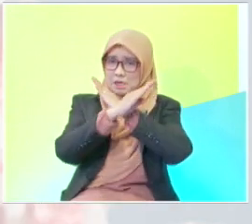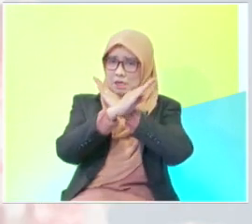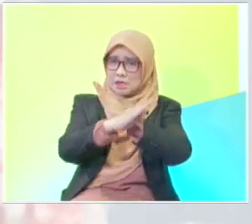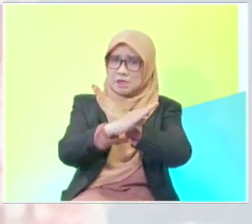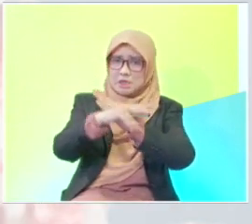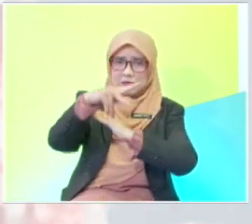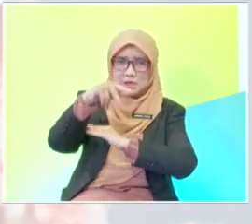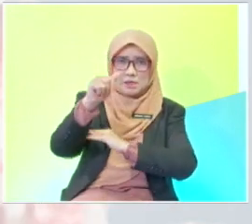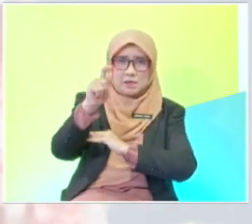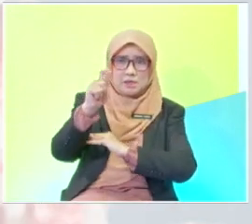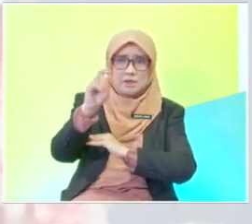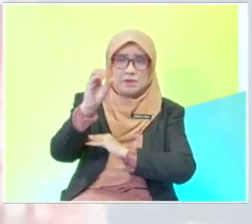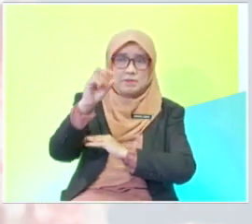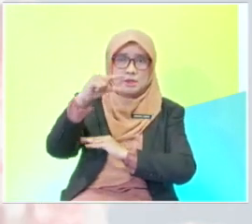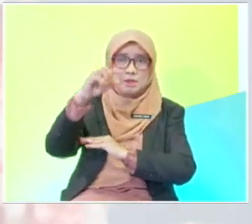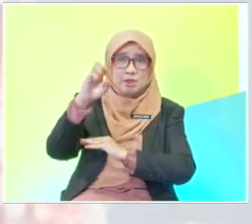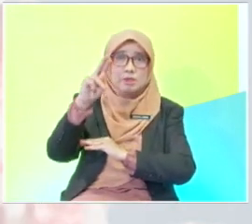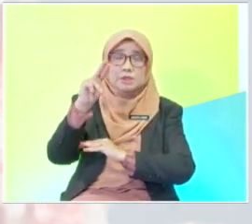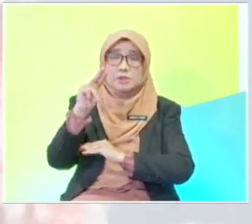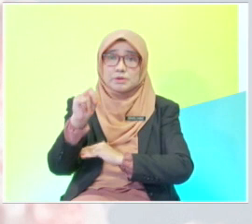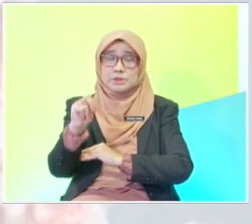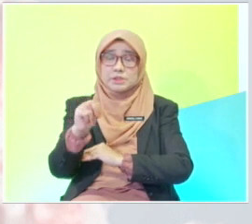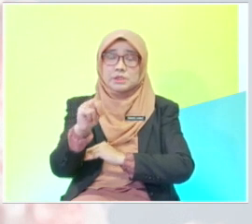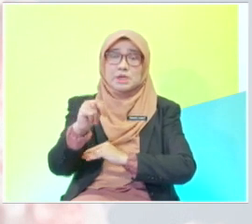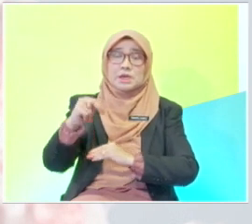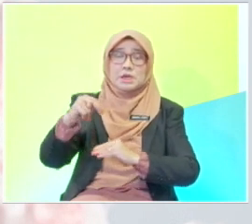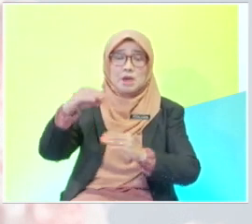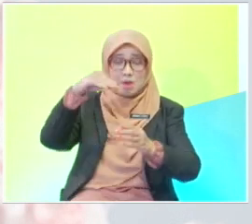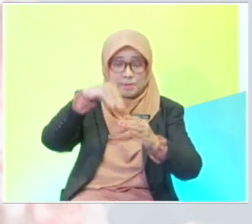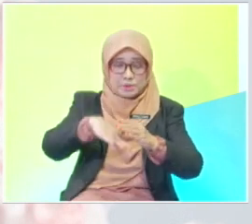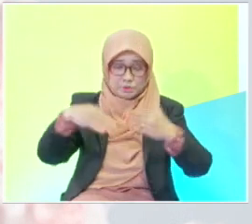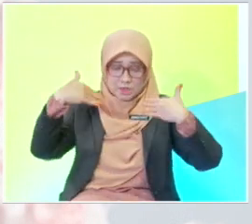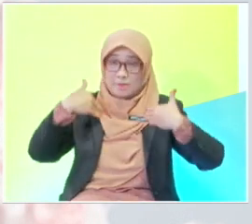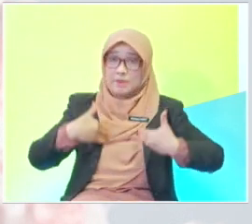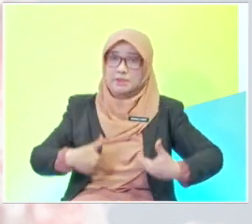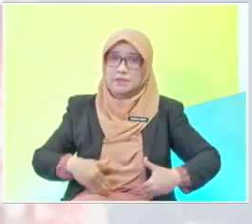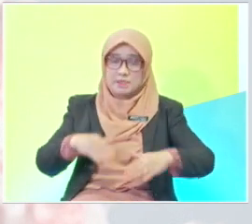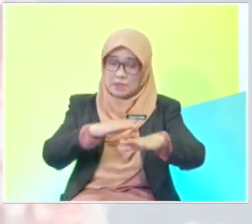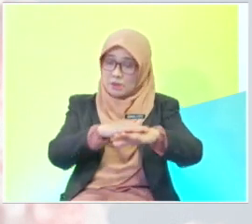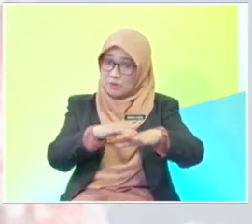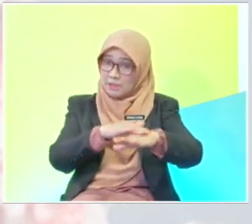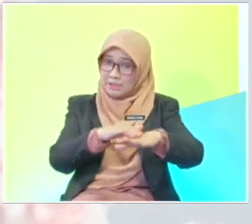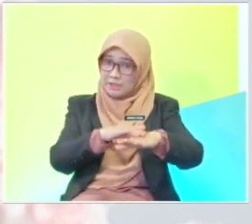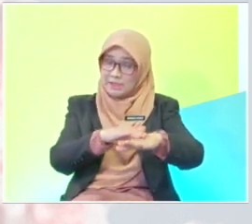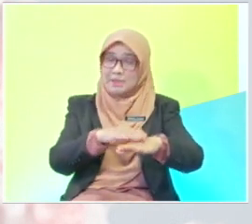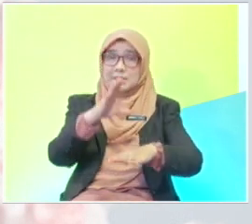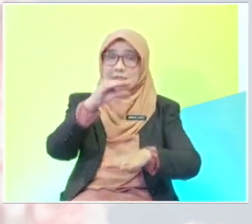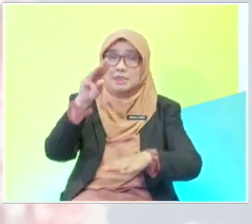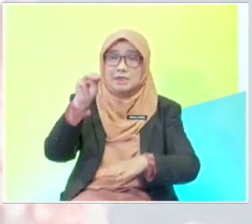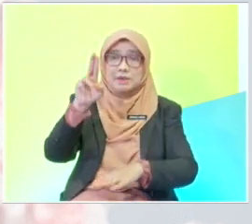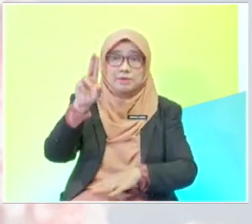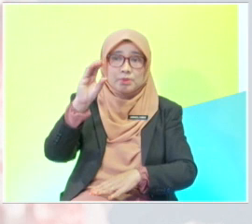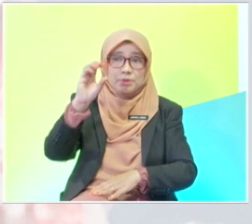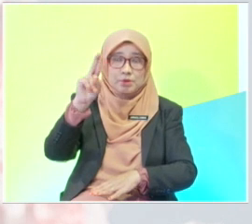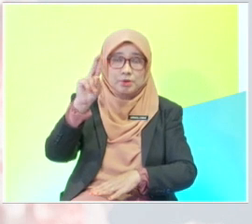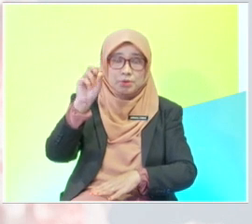memasuki badan dengan kulit dan juga membran mukus. Manakala untuk barisan pertahanan kedua, ia akan melawan patogen